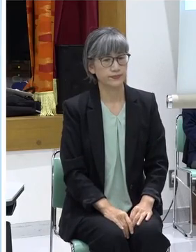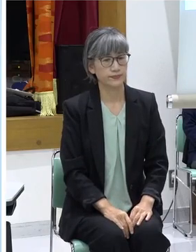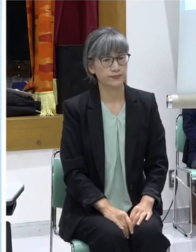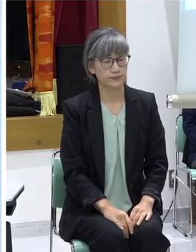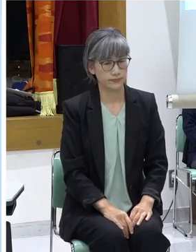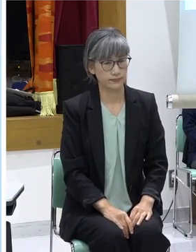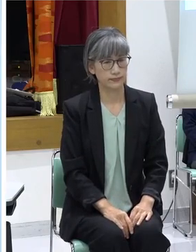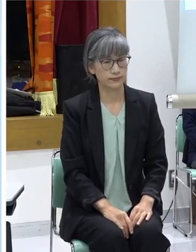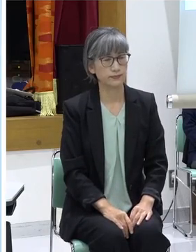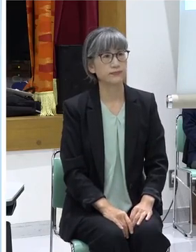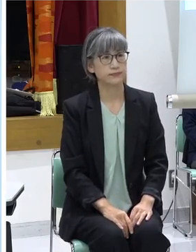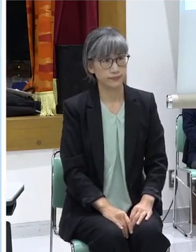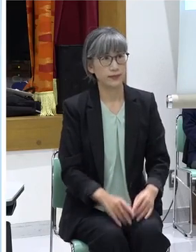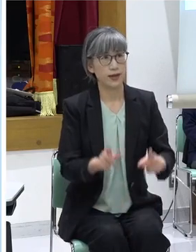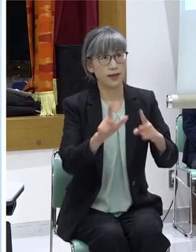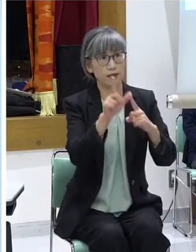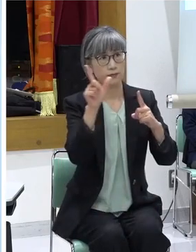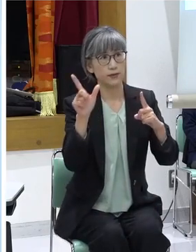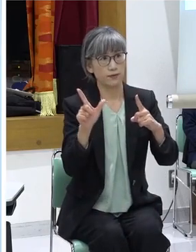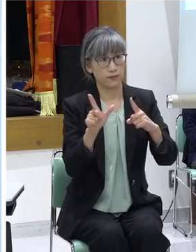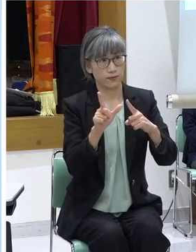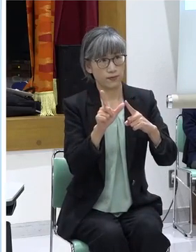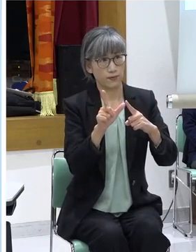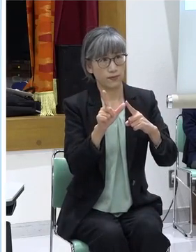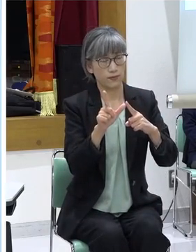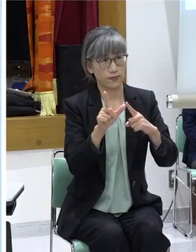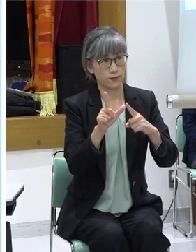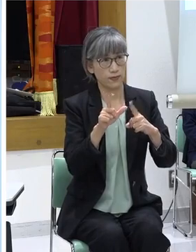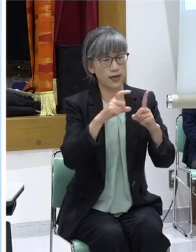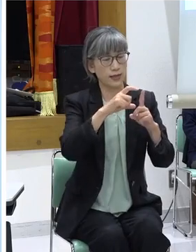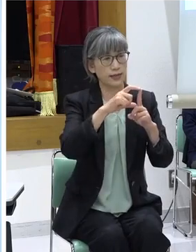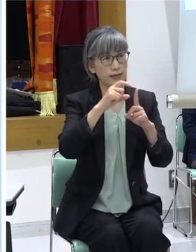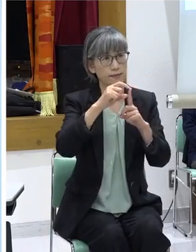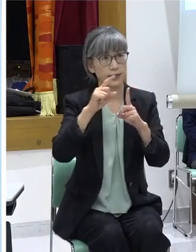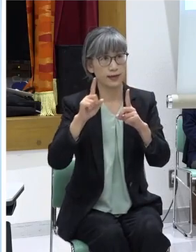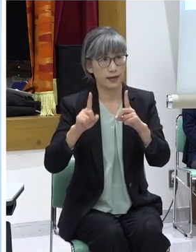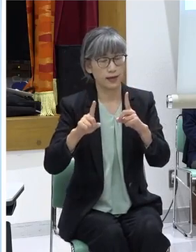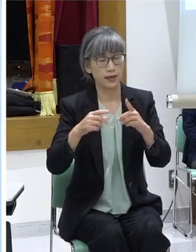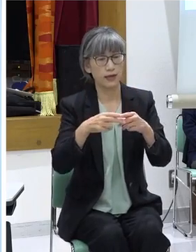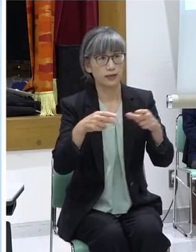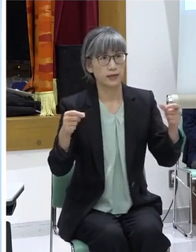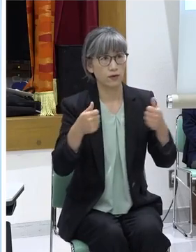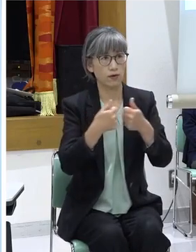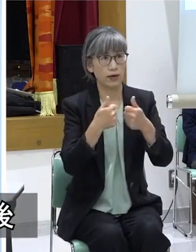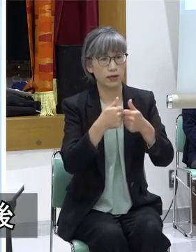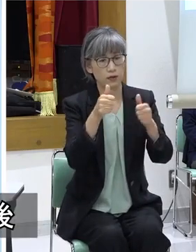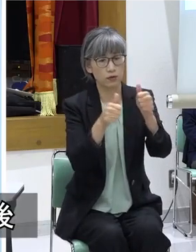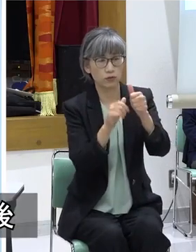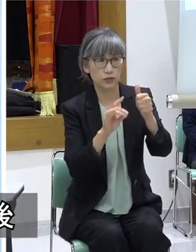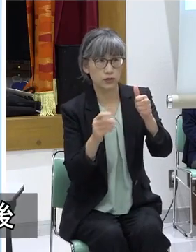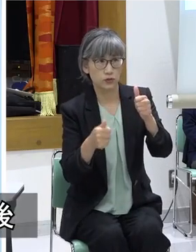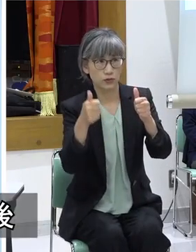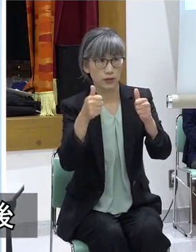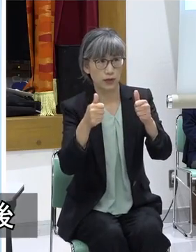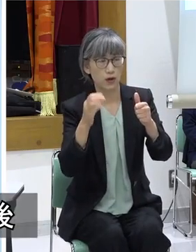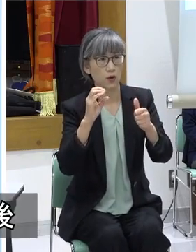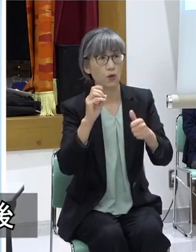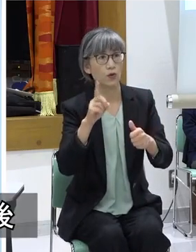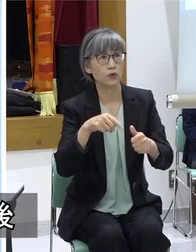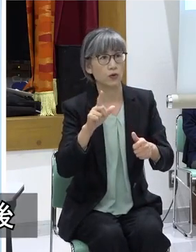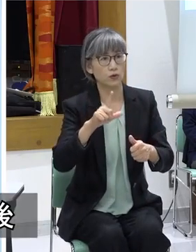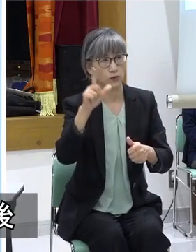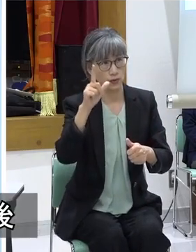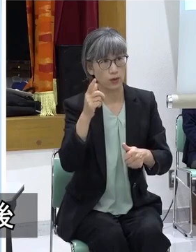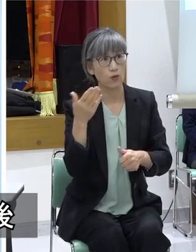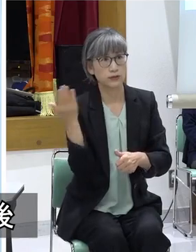特定非営利活動法人 DPI 日本会議の副議長である尾上浩二様から基調